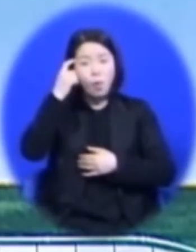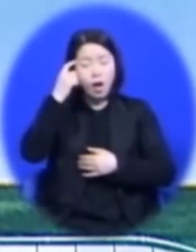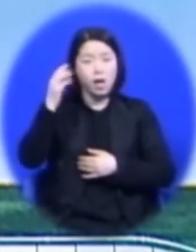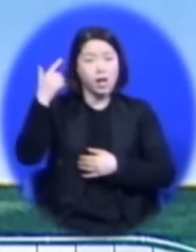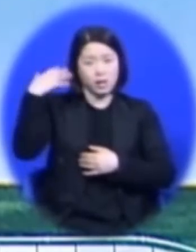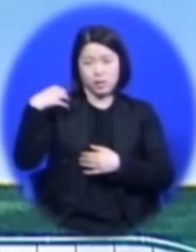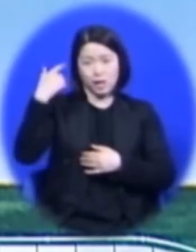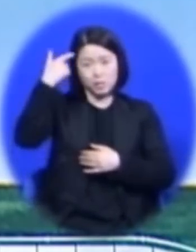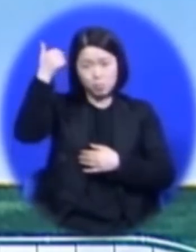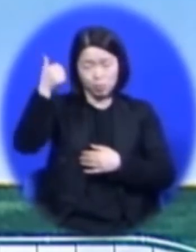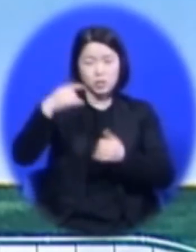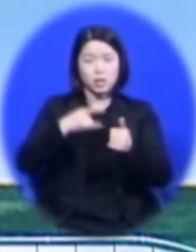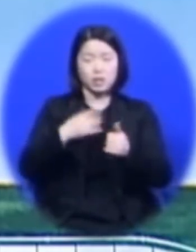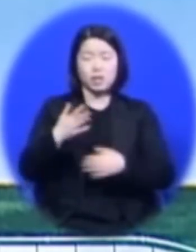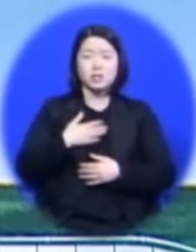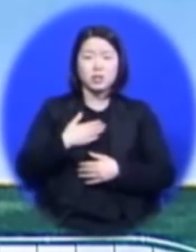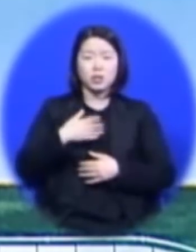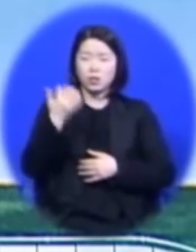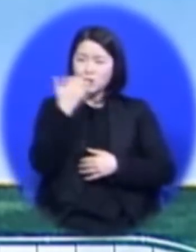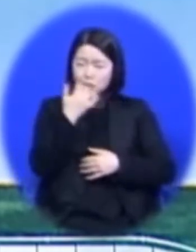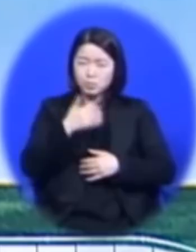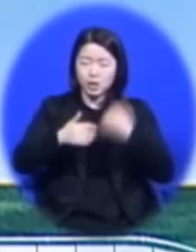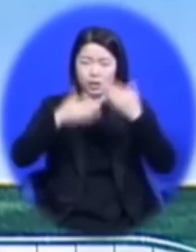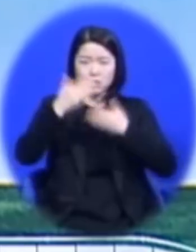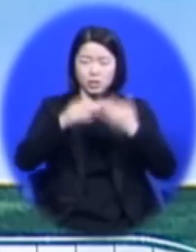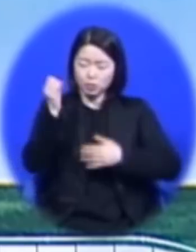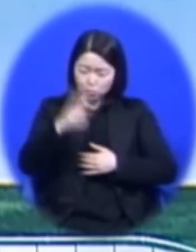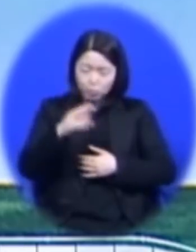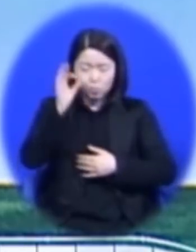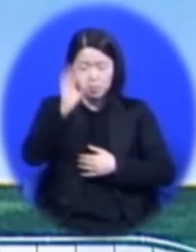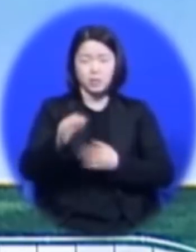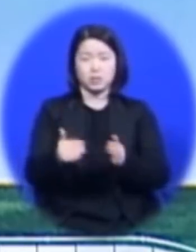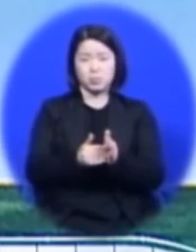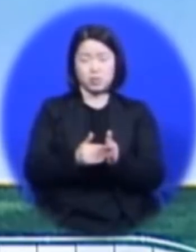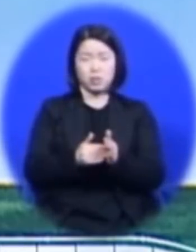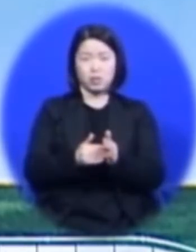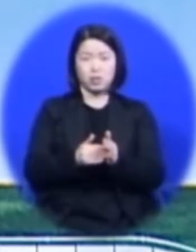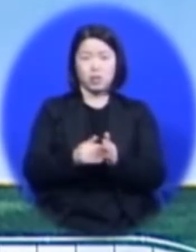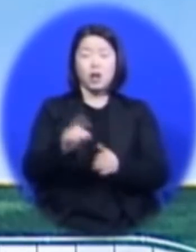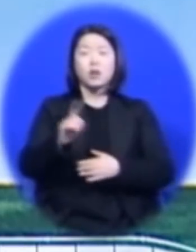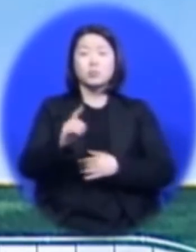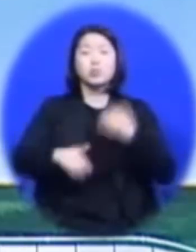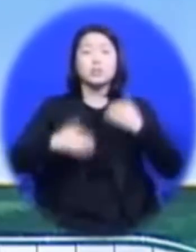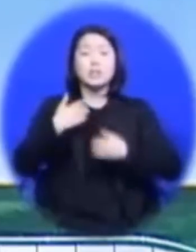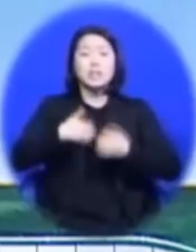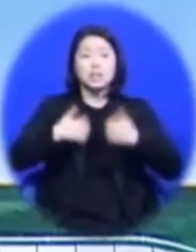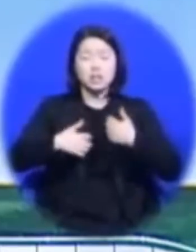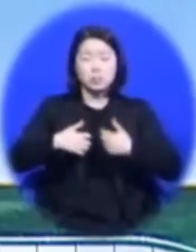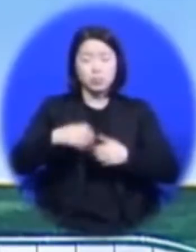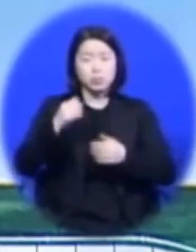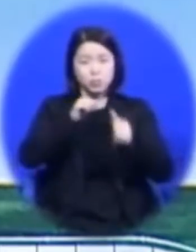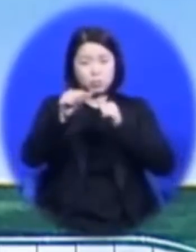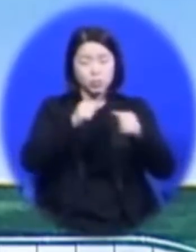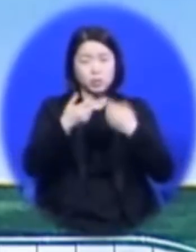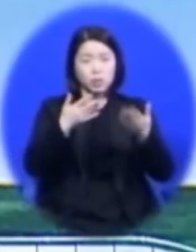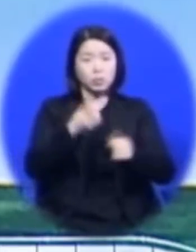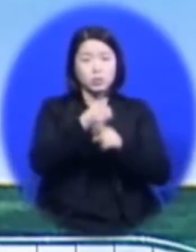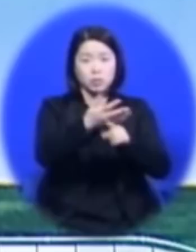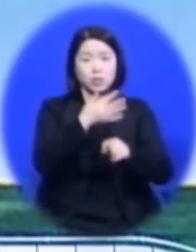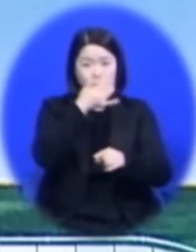목사에게 목사님 저어 음란 영상을 또 보았습니다 1 무슨 기쁜 소식이라고 그걸 전 해주냐